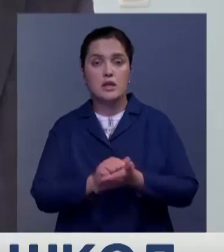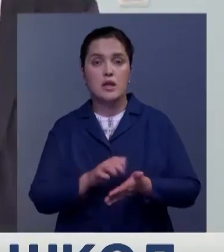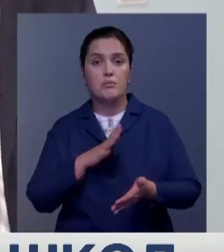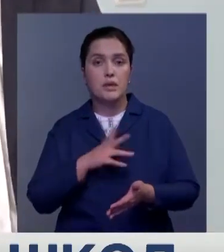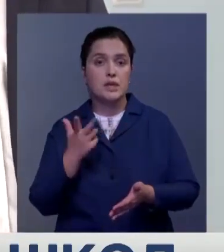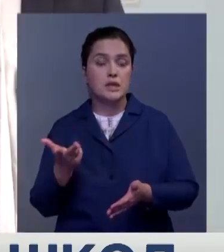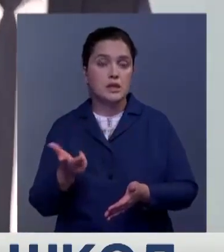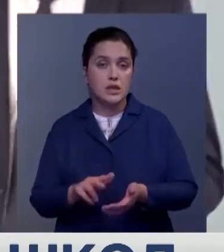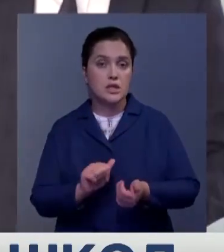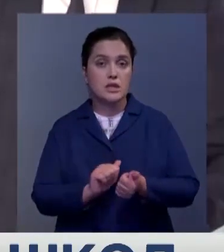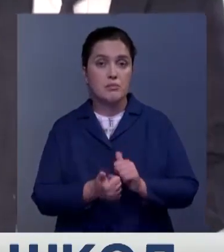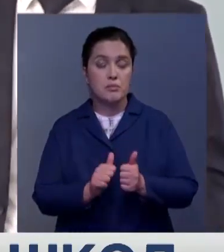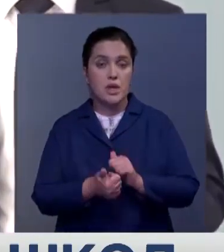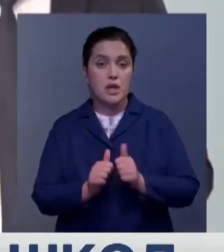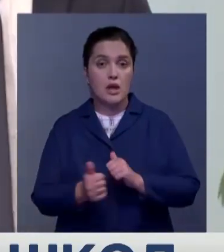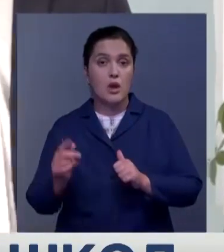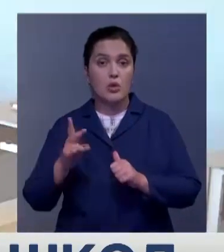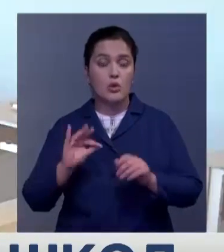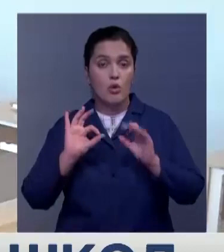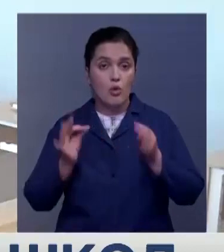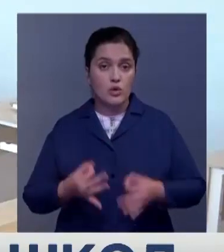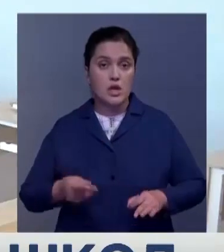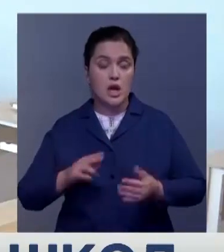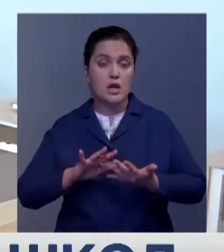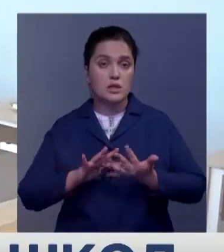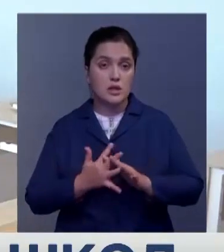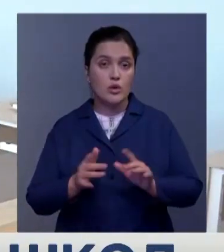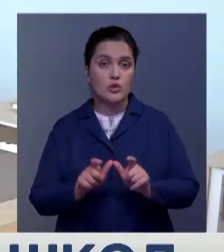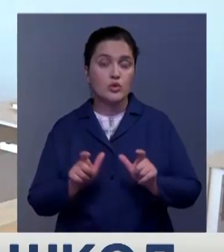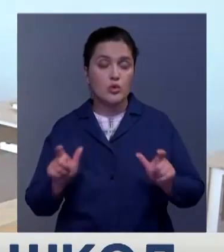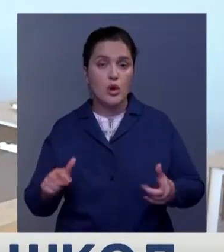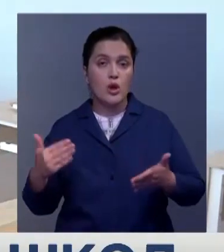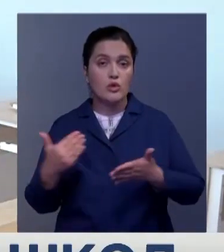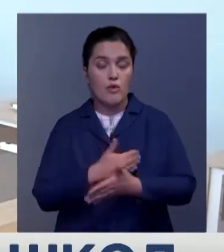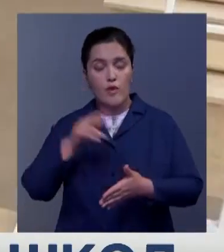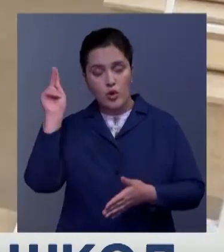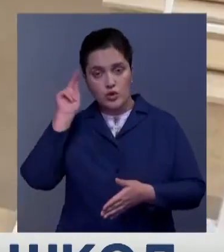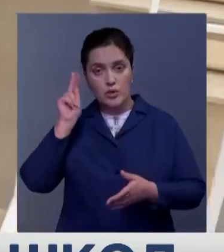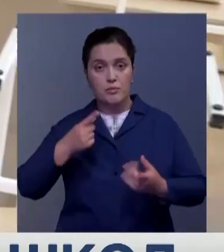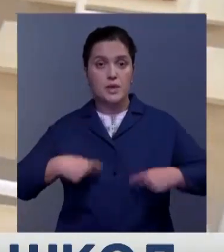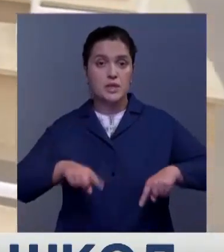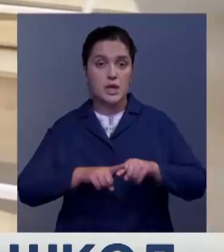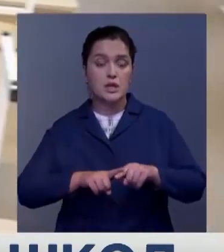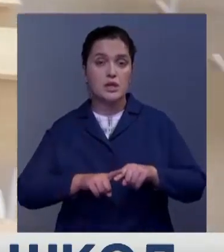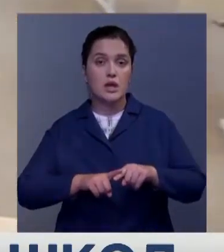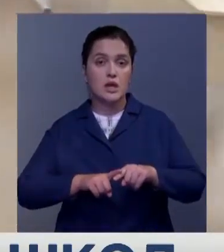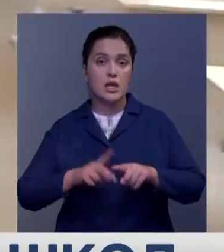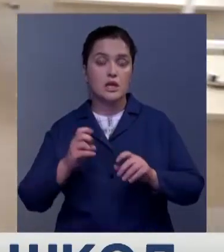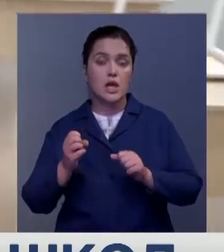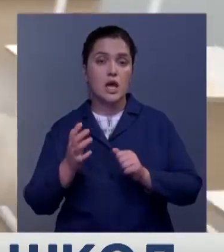в 3 смены. Однако этой осенью для сельских школьников открылось новое учебное заведение. Рассчитано оно